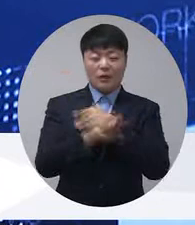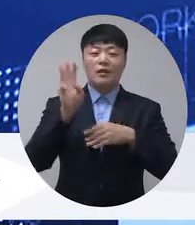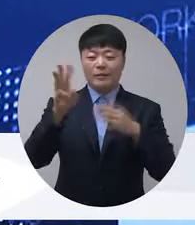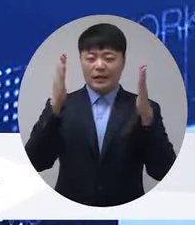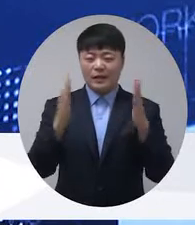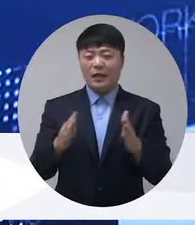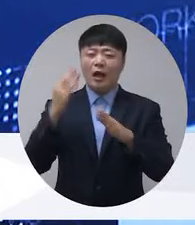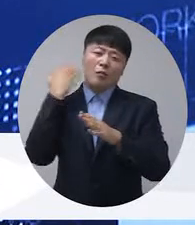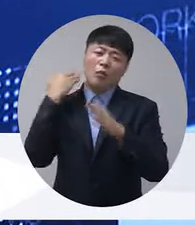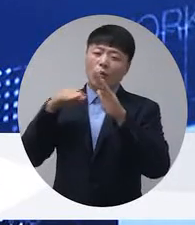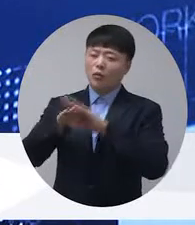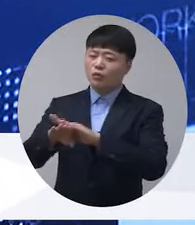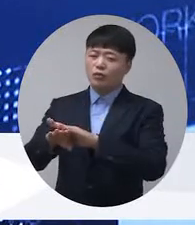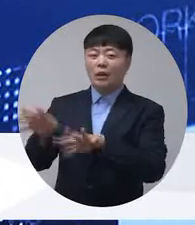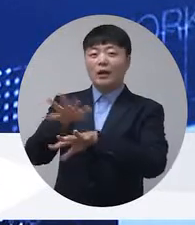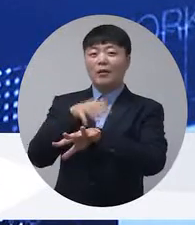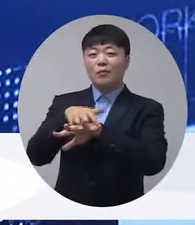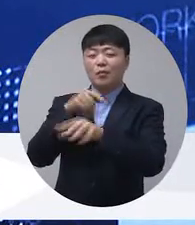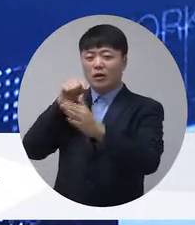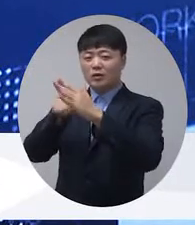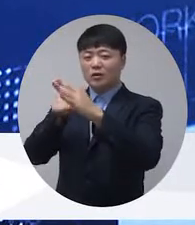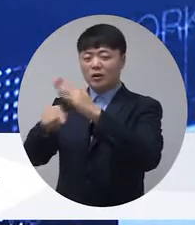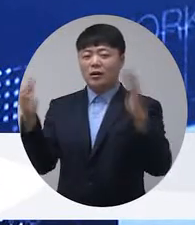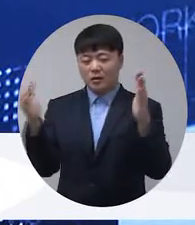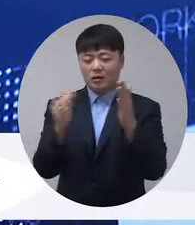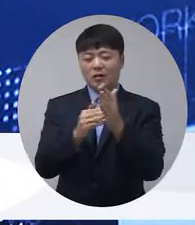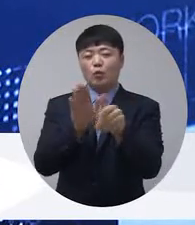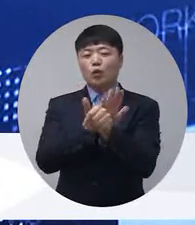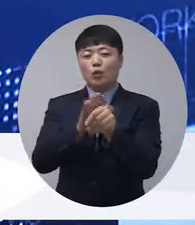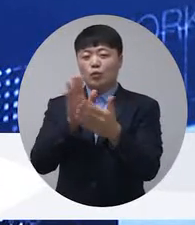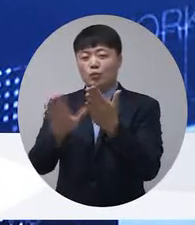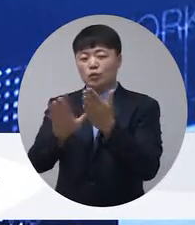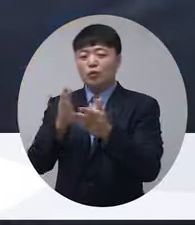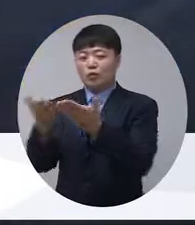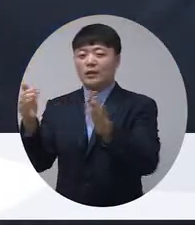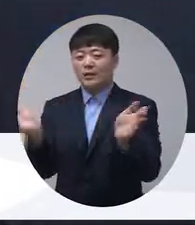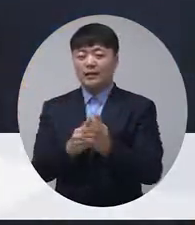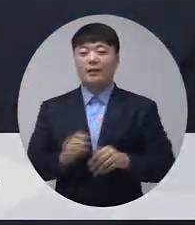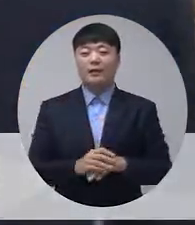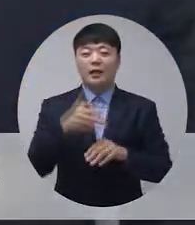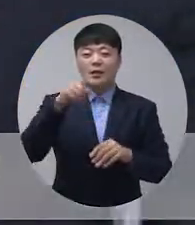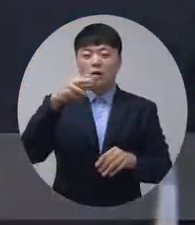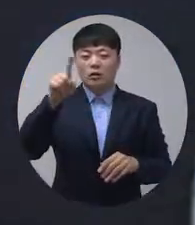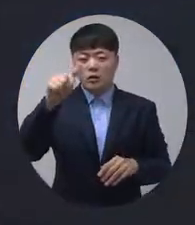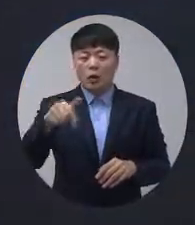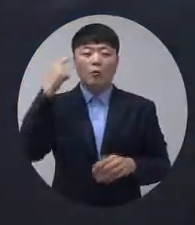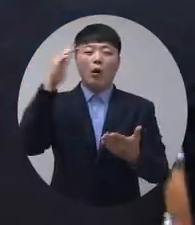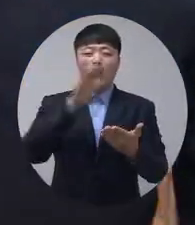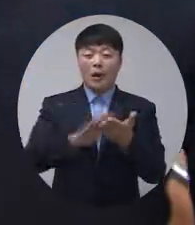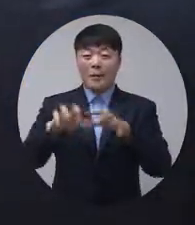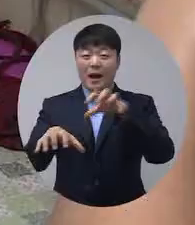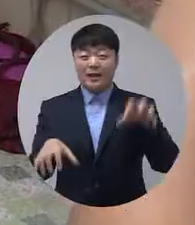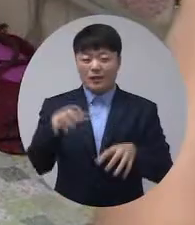소외계층과 사회복지시설에 찾아가 위문품을 전달하고 격려했습니다 이날 청 동면의 평화마을 사랑의